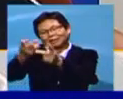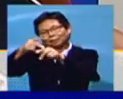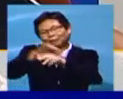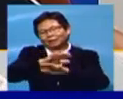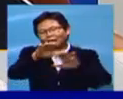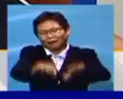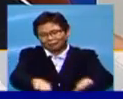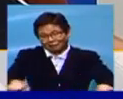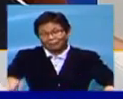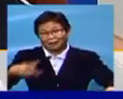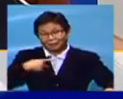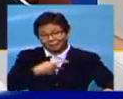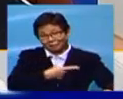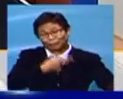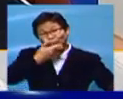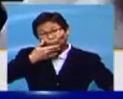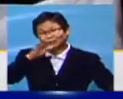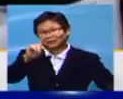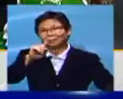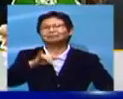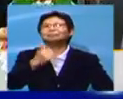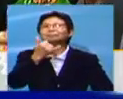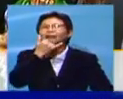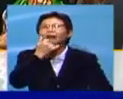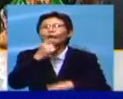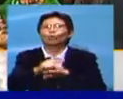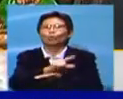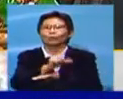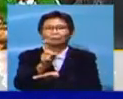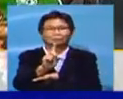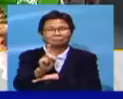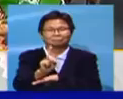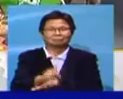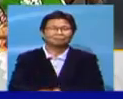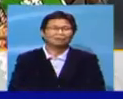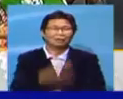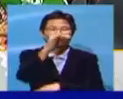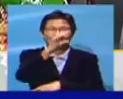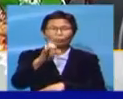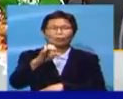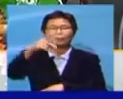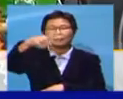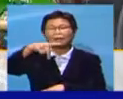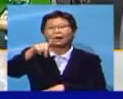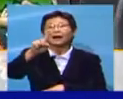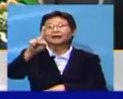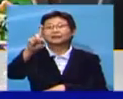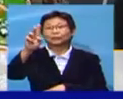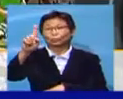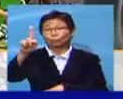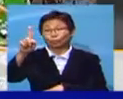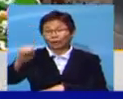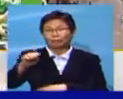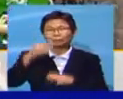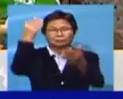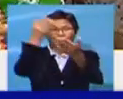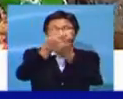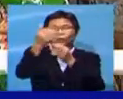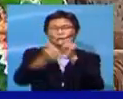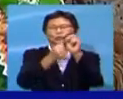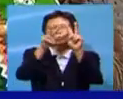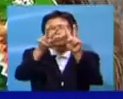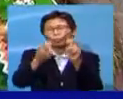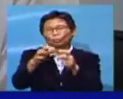anak-anak muda kita ni jangan salah guna 800 pi1m disasarkan menjelang 2020